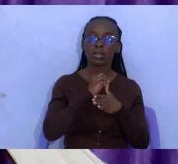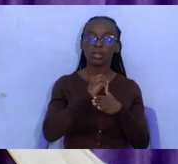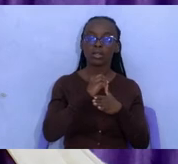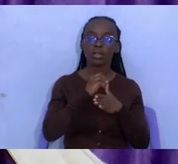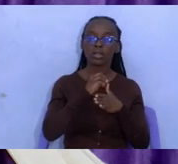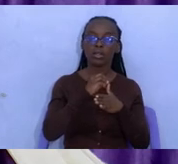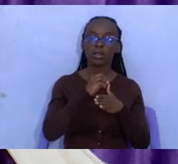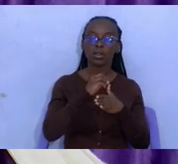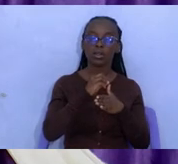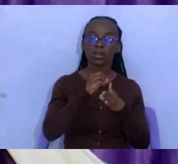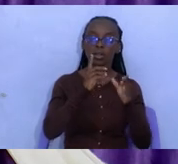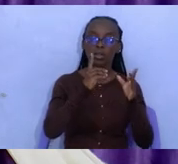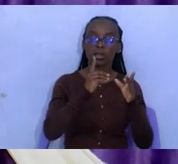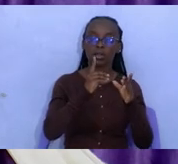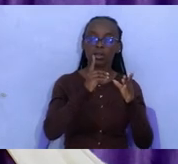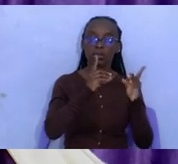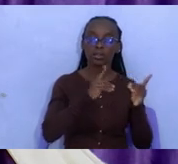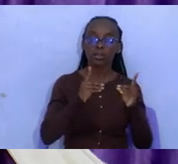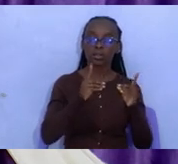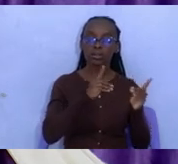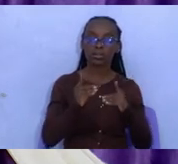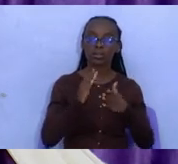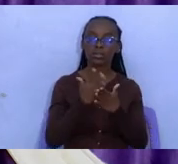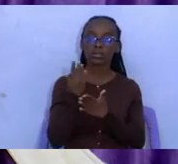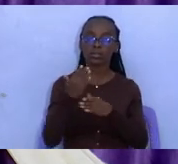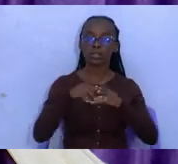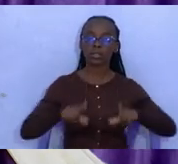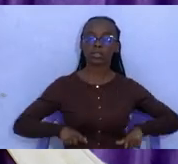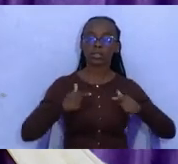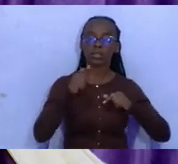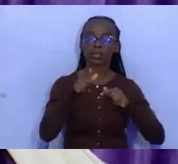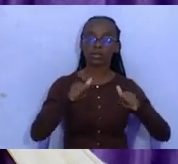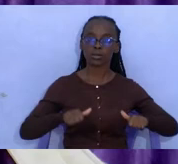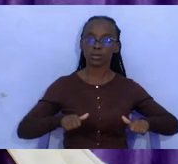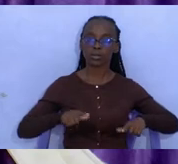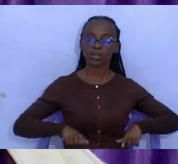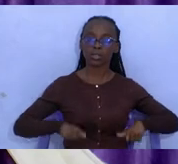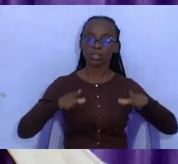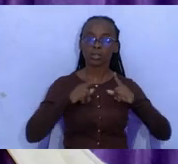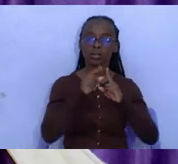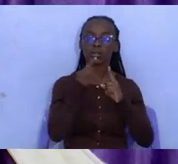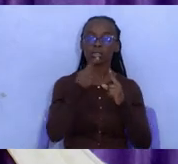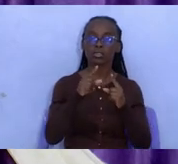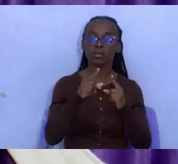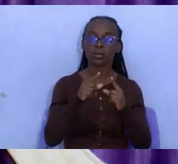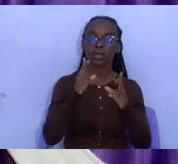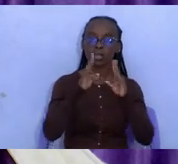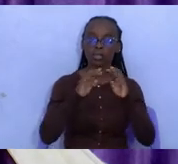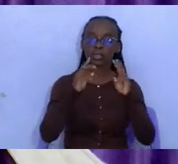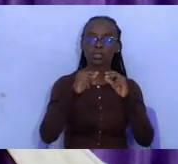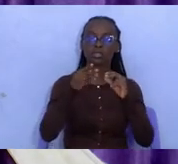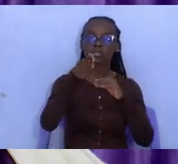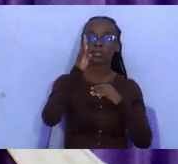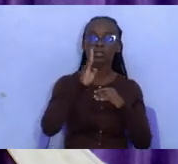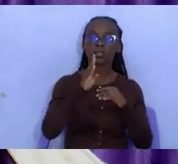hatua katika maisha unayoyaishi. Maandiko inasema alijitia nia ya kumtafuta Mungu,